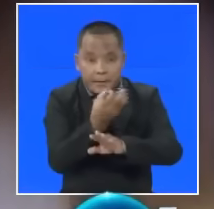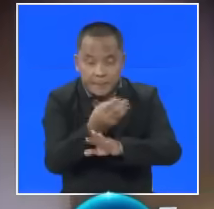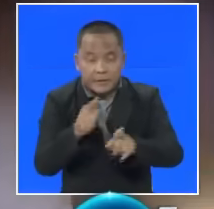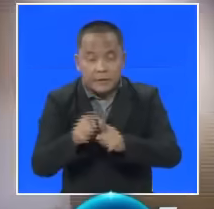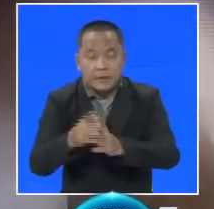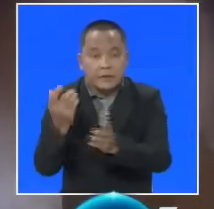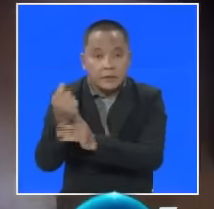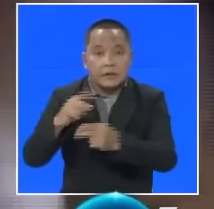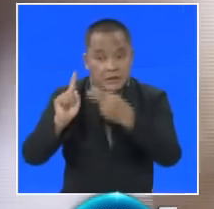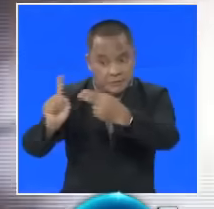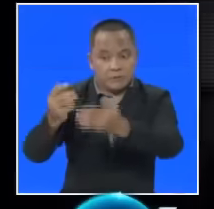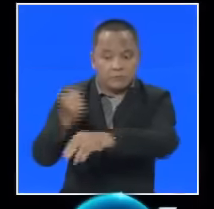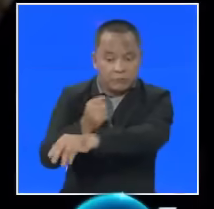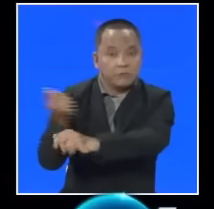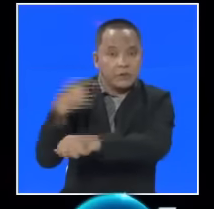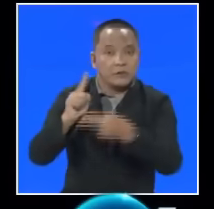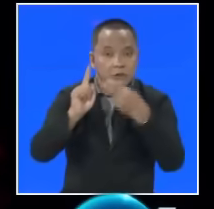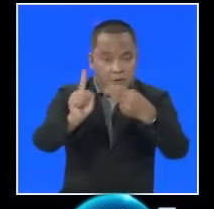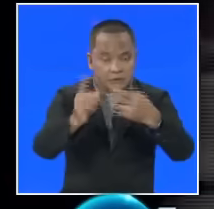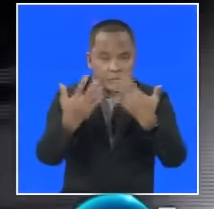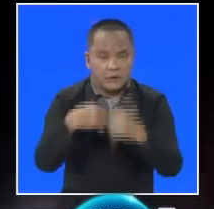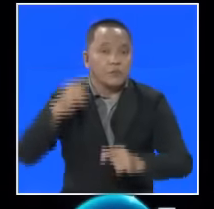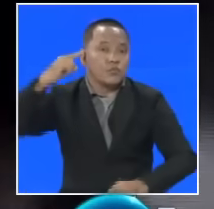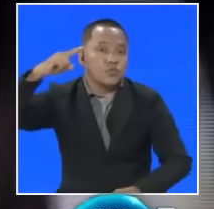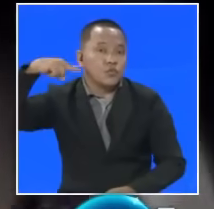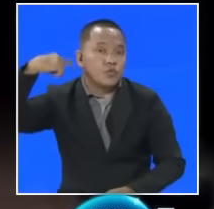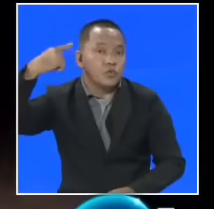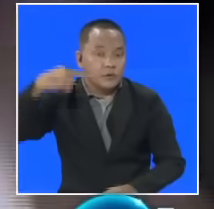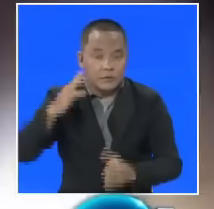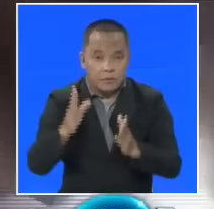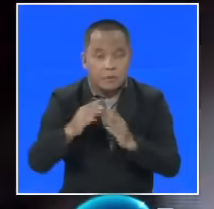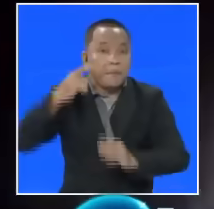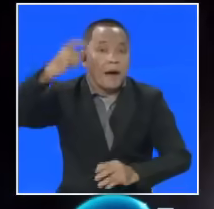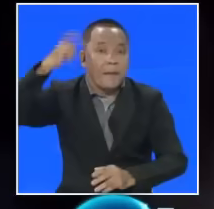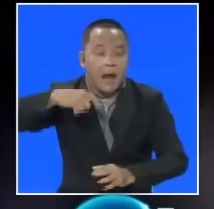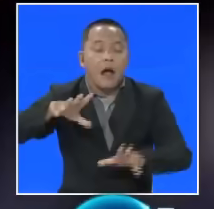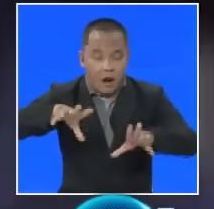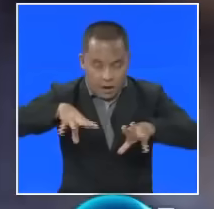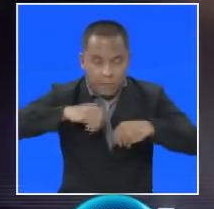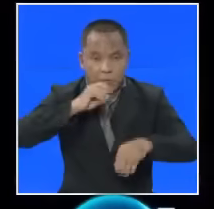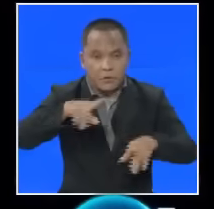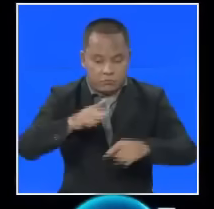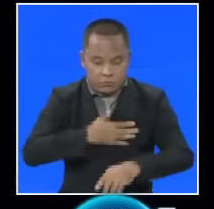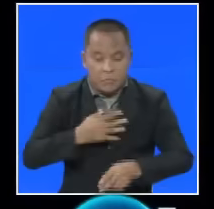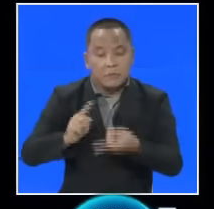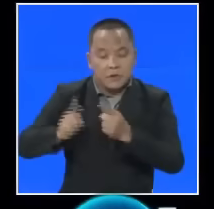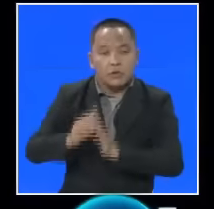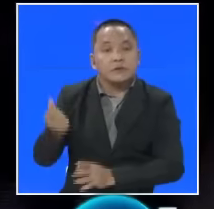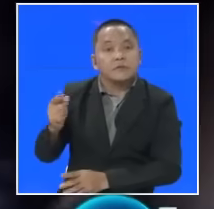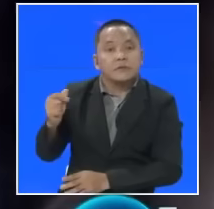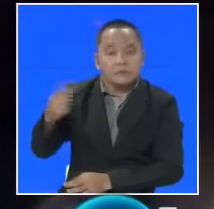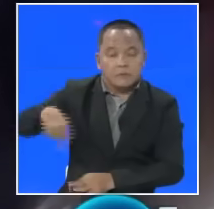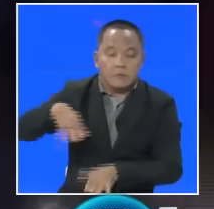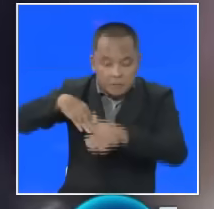ค่าจ้างเที่ยวละ 10,000 บาทนะคะขณะที่นางสาวจีจี้ซึ่งเป็นแรงงานชาวเมียนมาก็สารภาพบอกว่าตนเองกับเพื่อน11คน